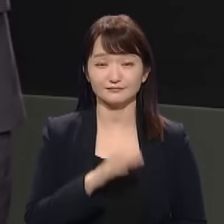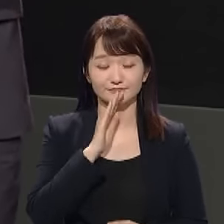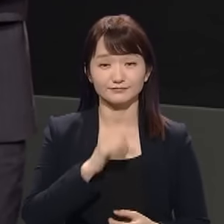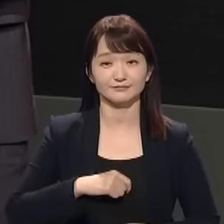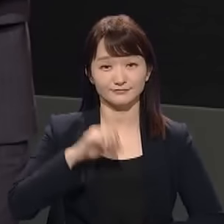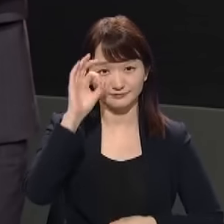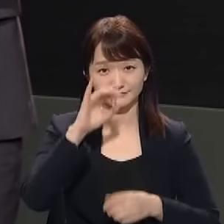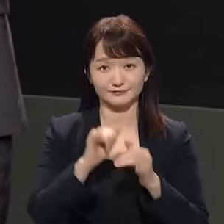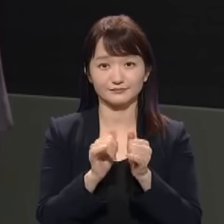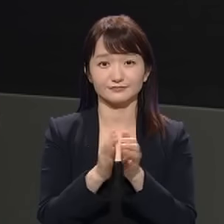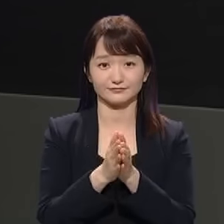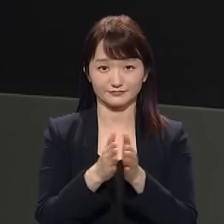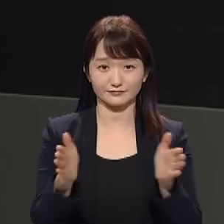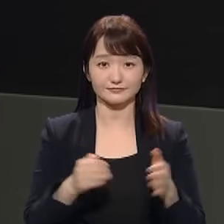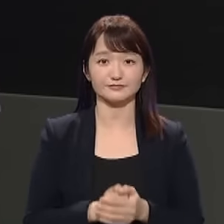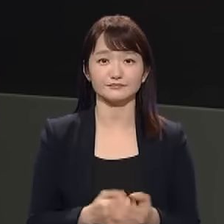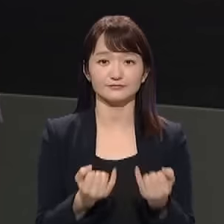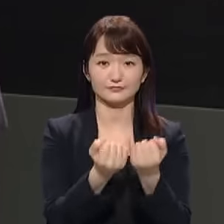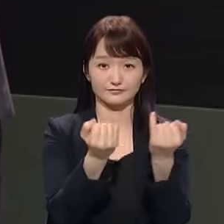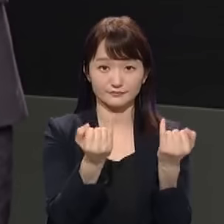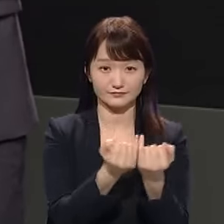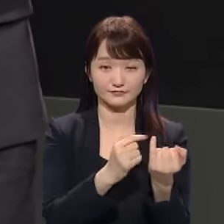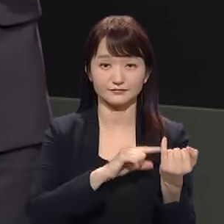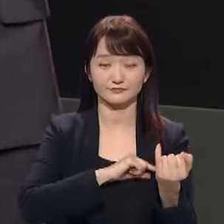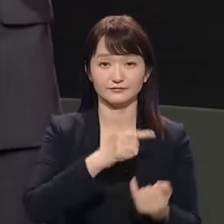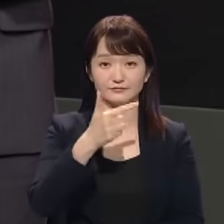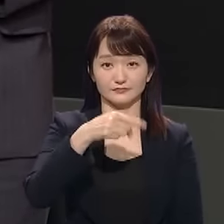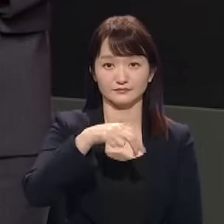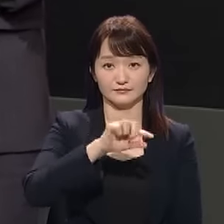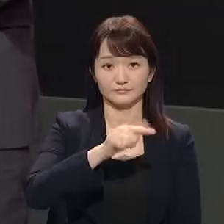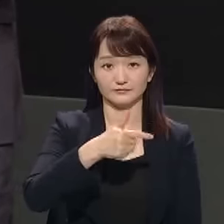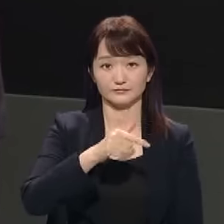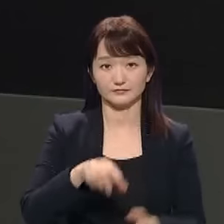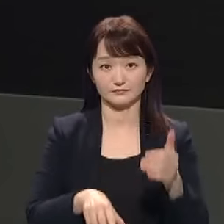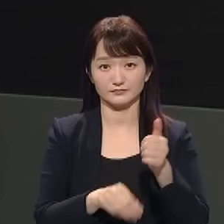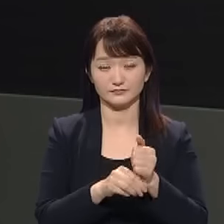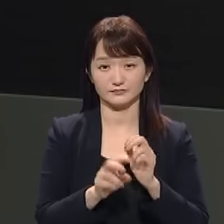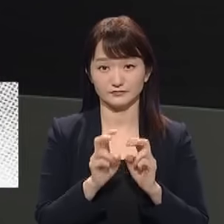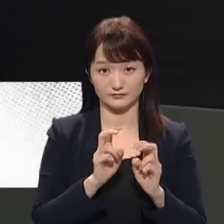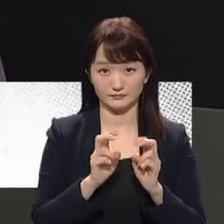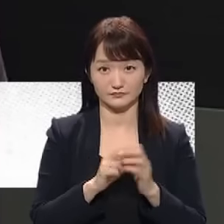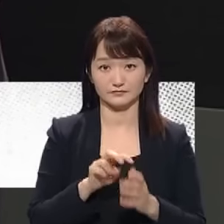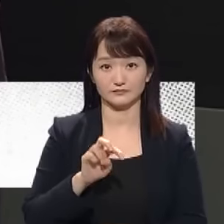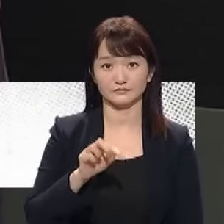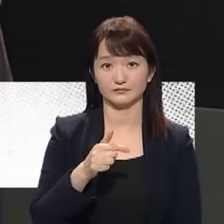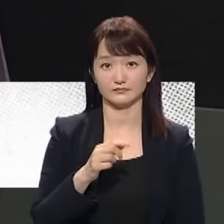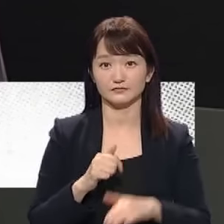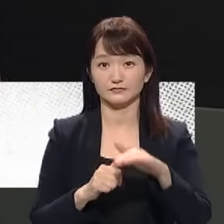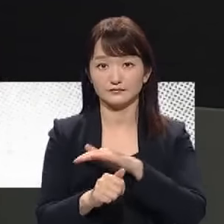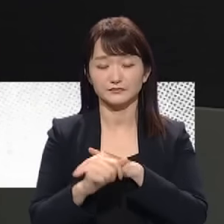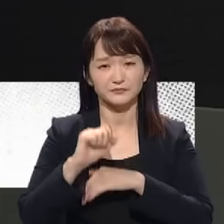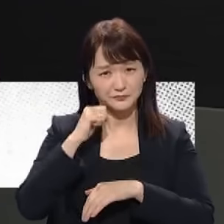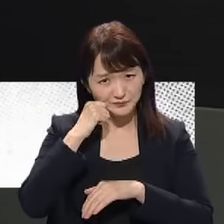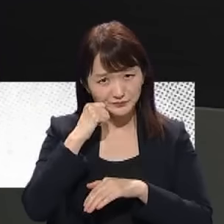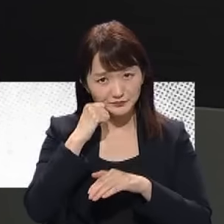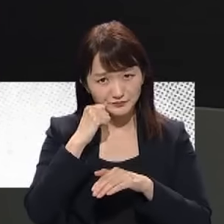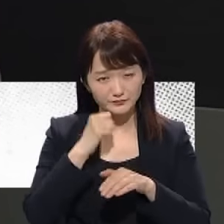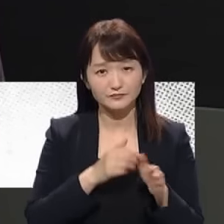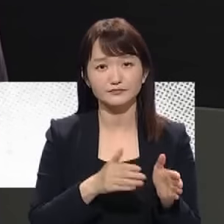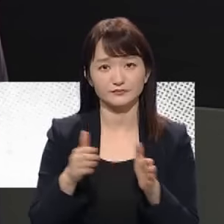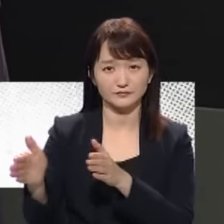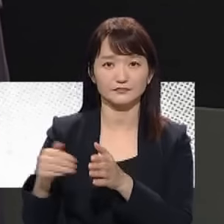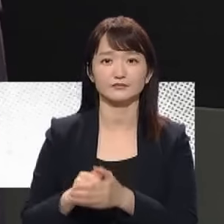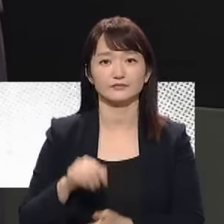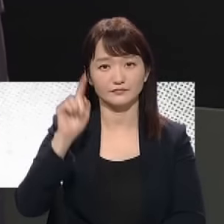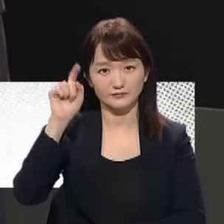진실 추적자 사건 반장 시작합니다. 걸그룹 뉴진스 소속사 어두워의 민희진 대표가 일단 한 고비를 넘겼습니다. 내일 예정됐던